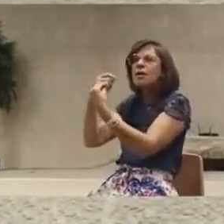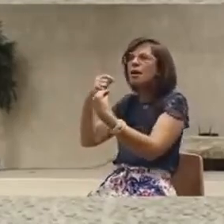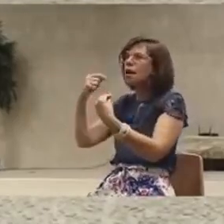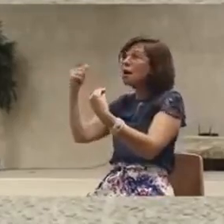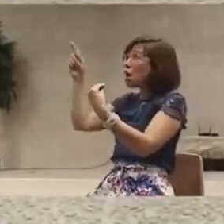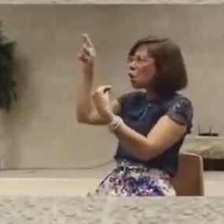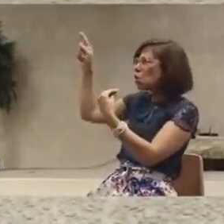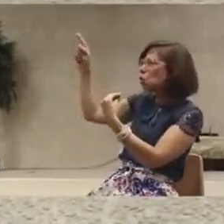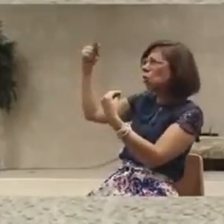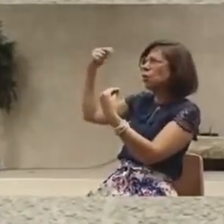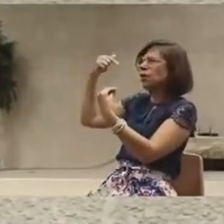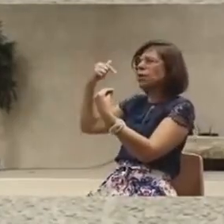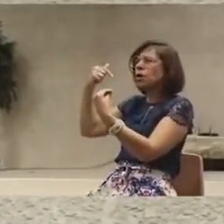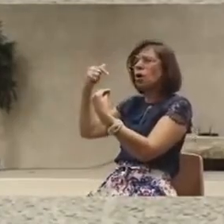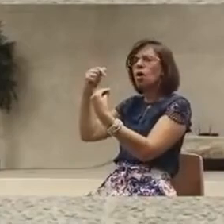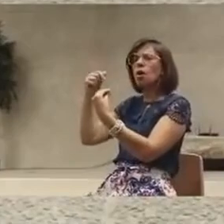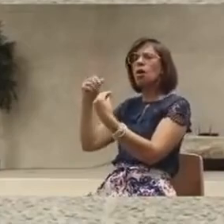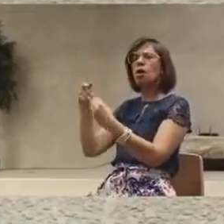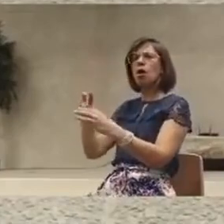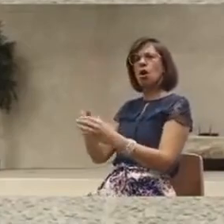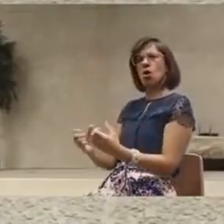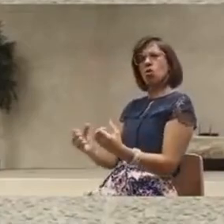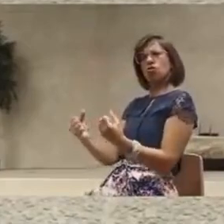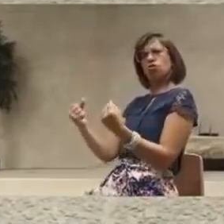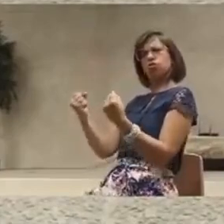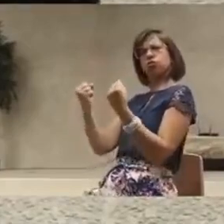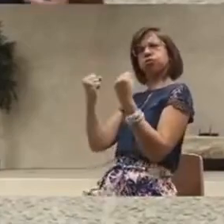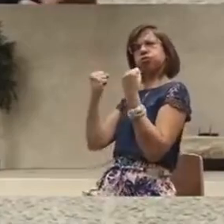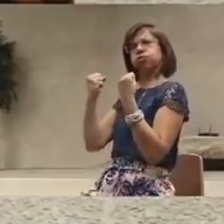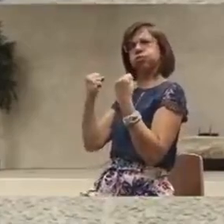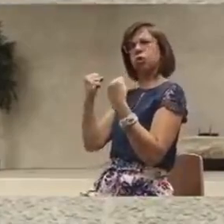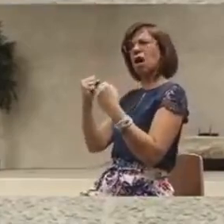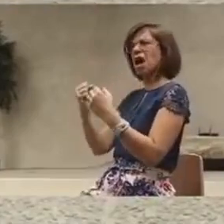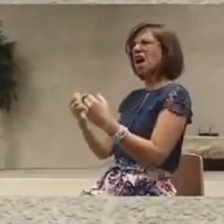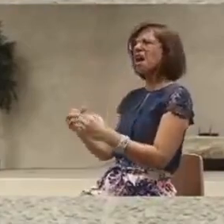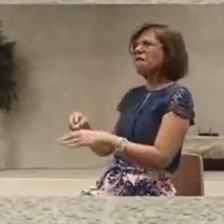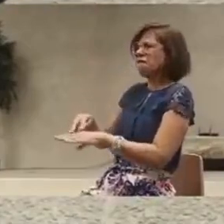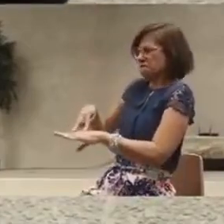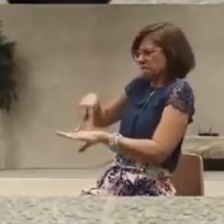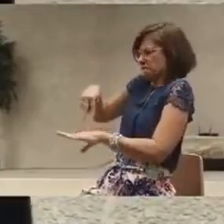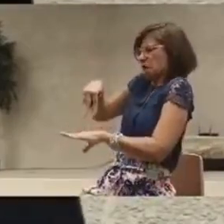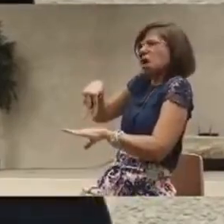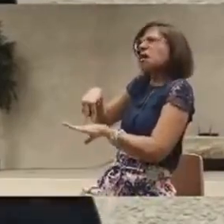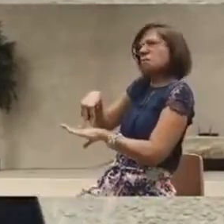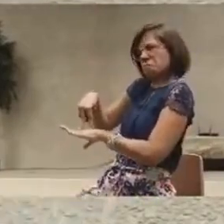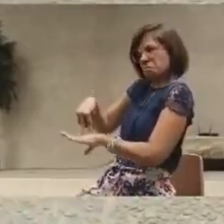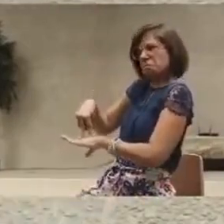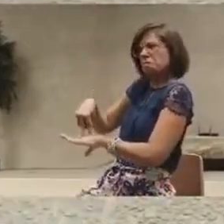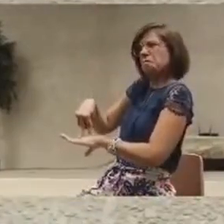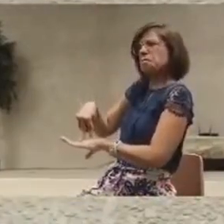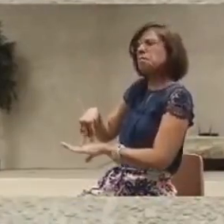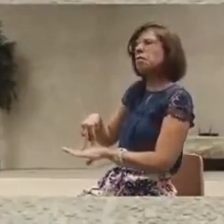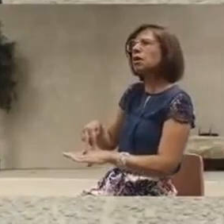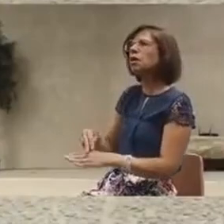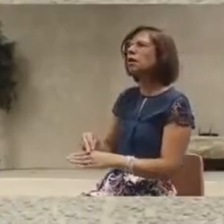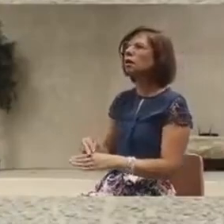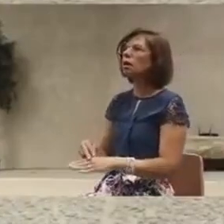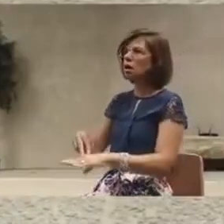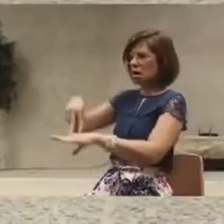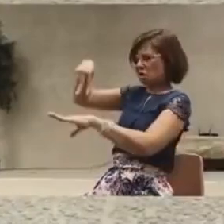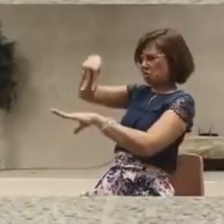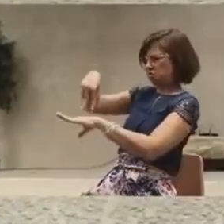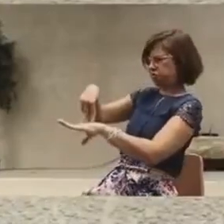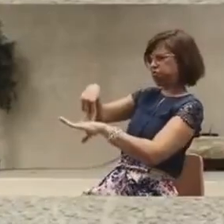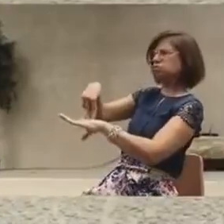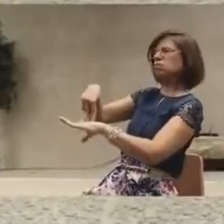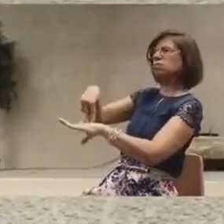d'enseignement et pour nous amener à la maturité, à la fermeté, à une solidité, à quelque chose